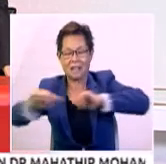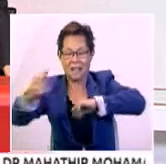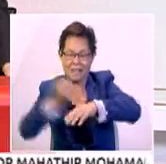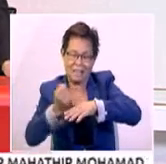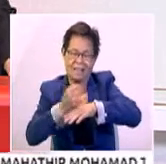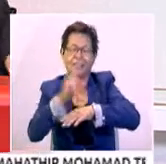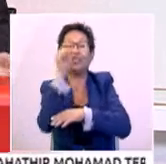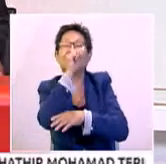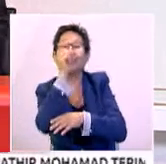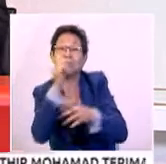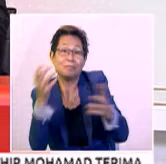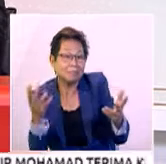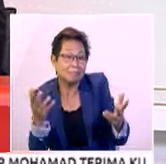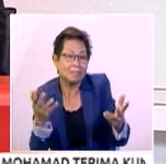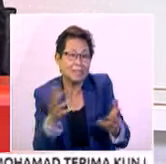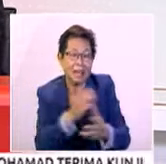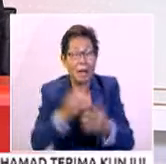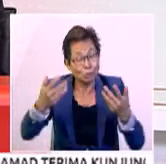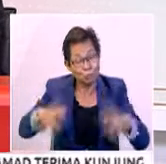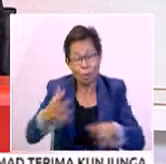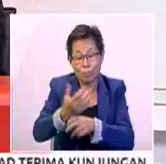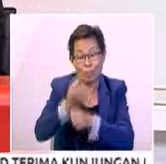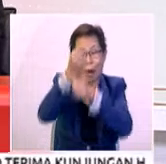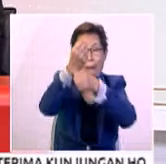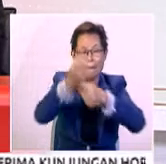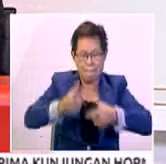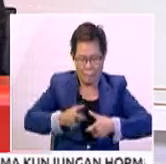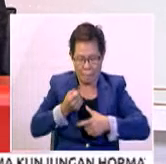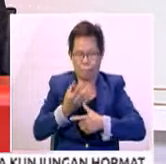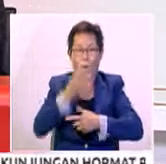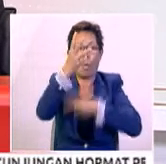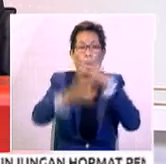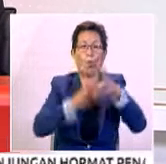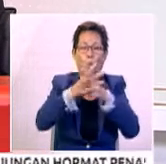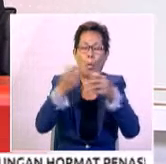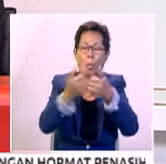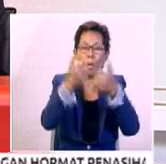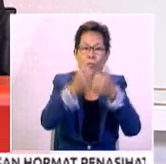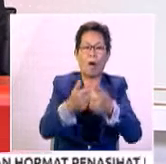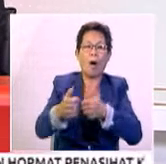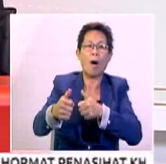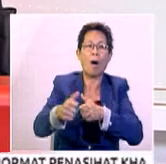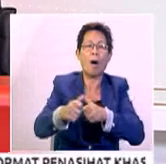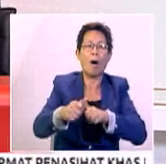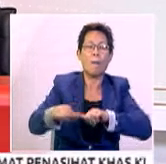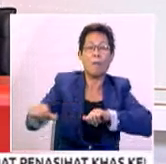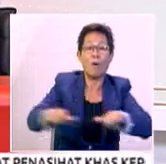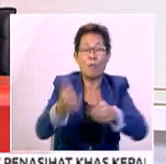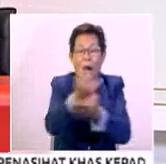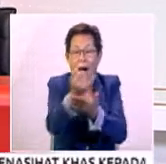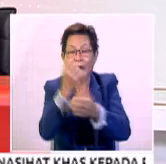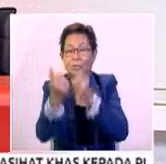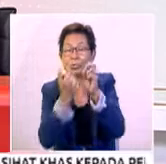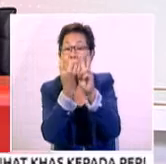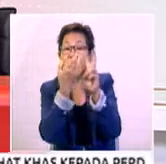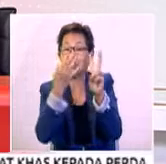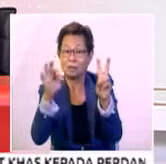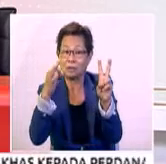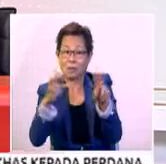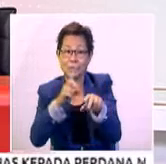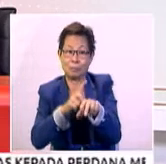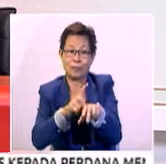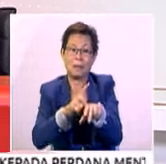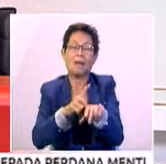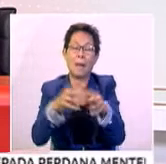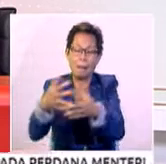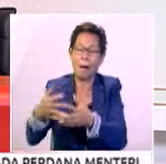ke? Dan pernah memenangi pingat emas di World Championship of Performing Arts 2019 yang diadakan di Amerika